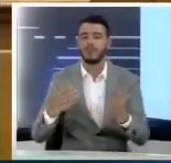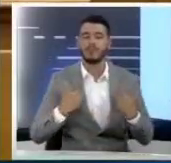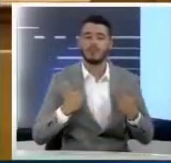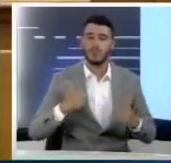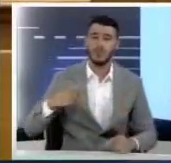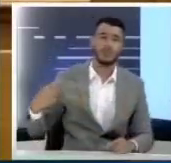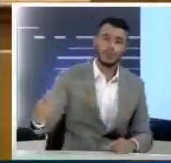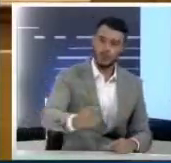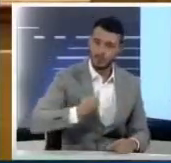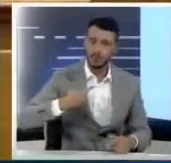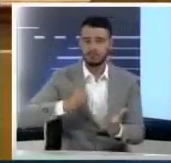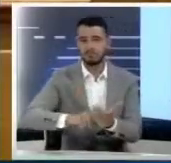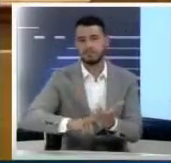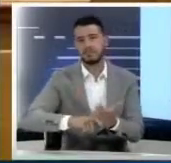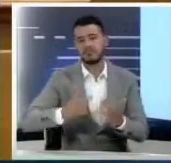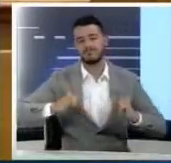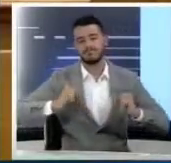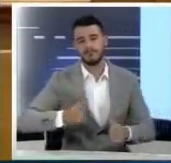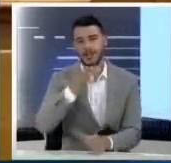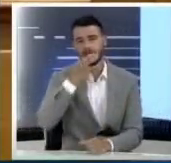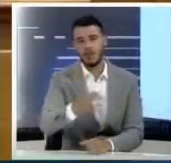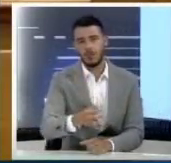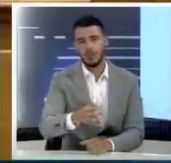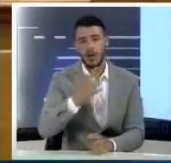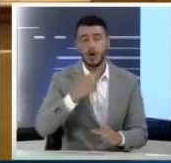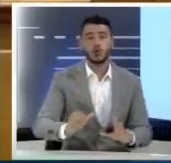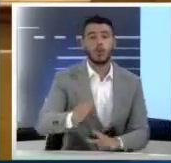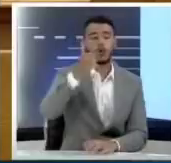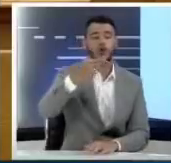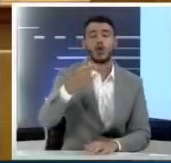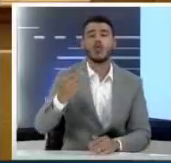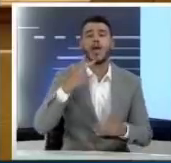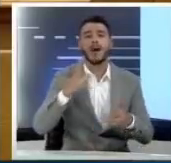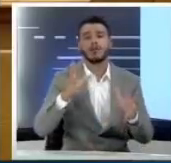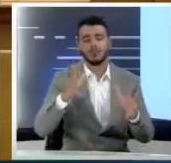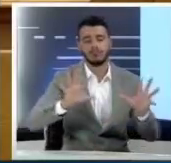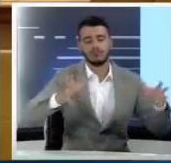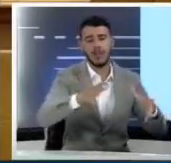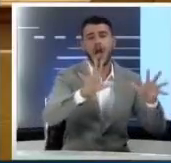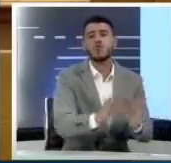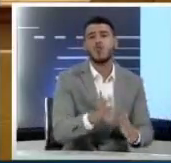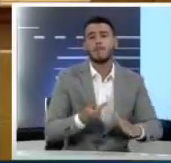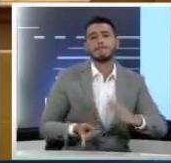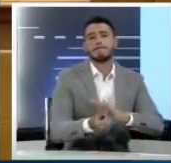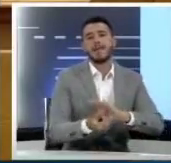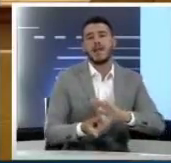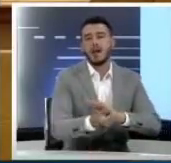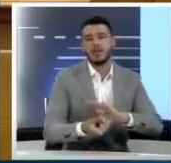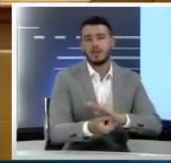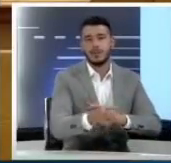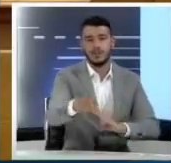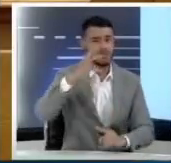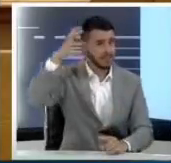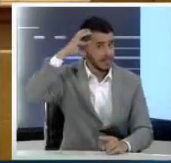θέση. Η πρώτη είναι για το μεταναστευτικό. Σας θυμίζω το έργο του